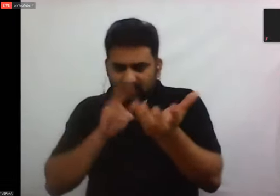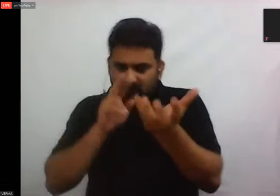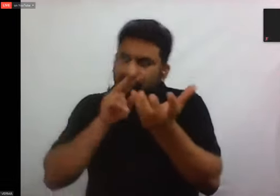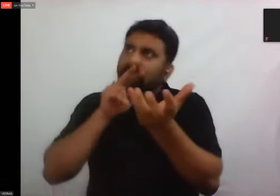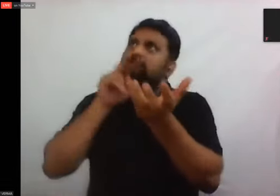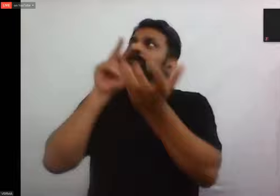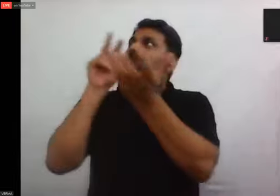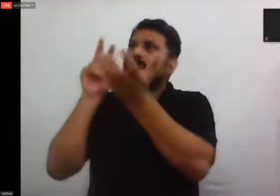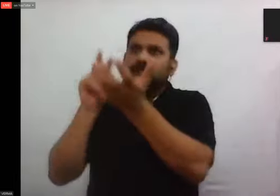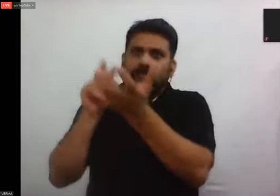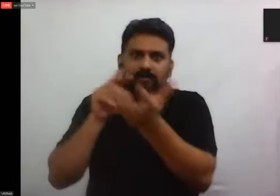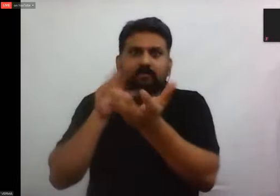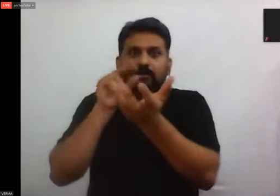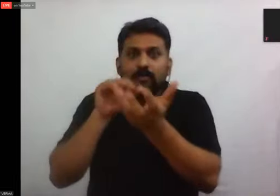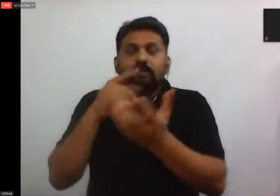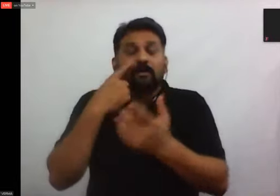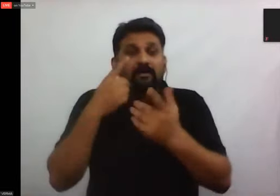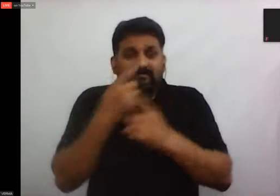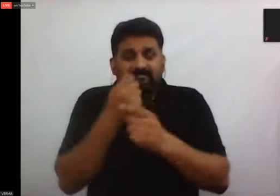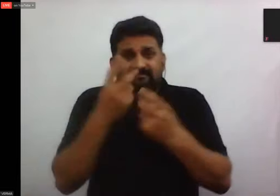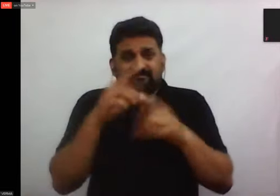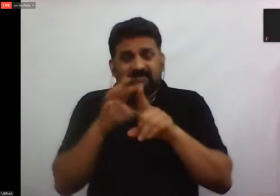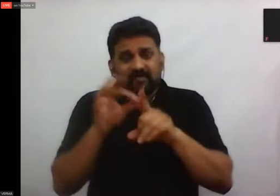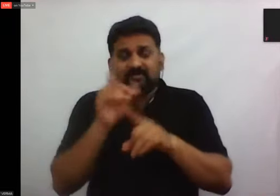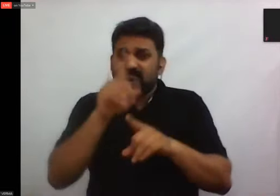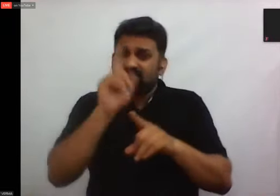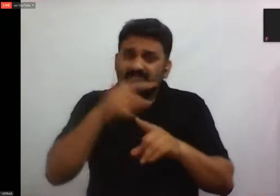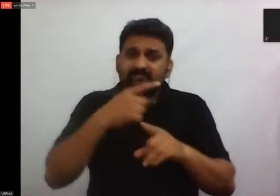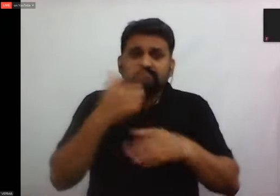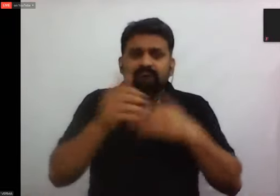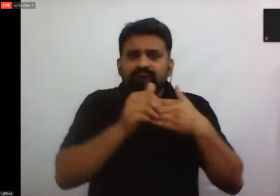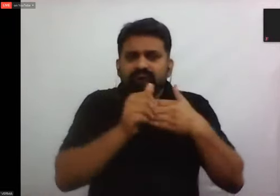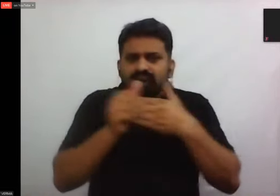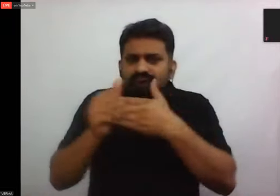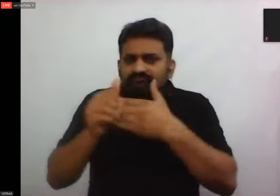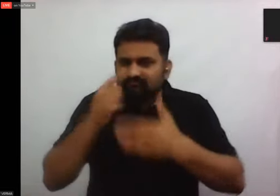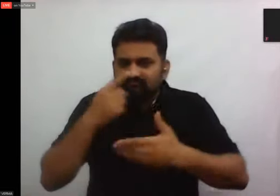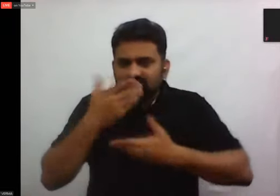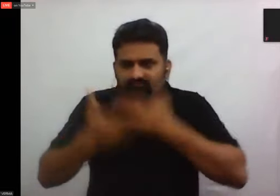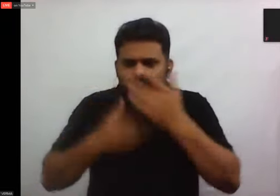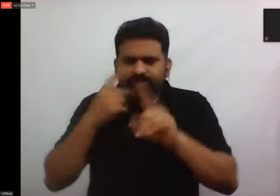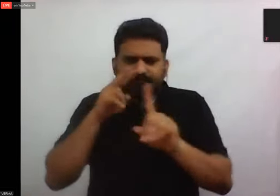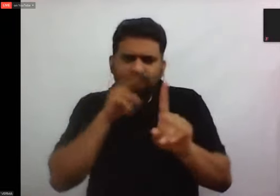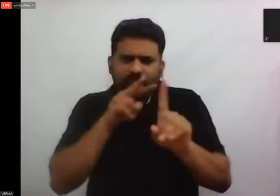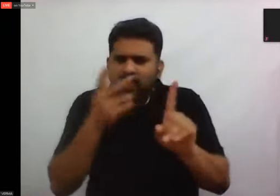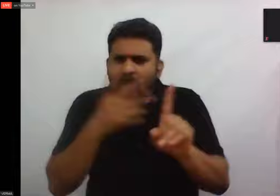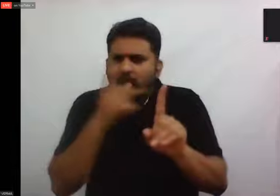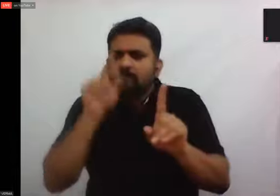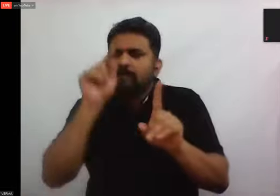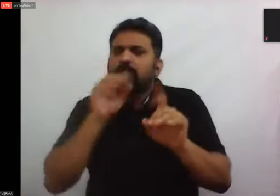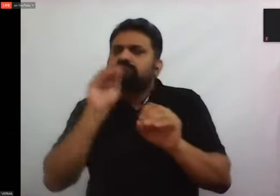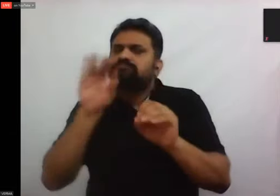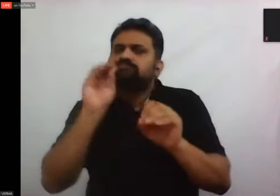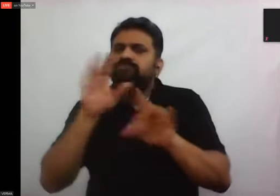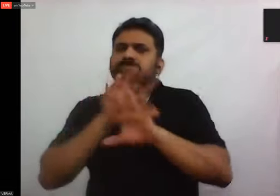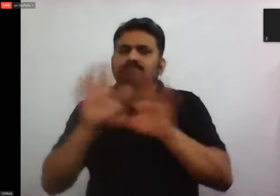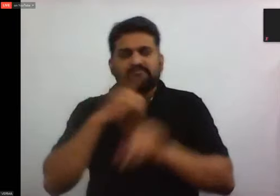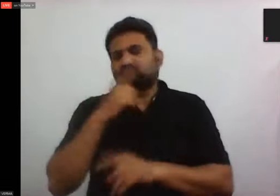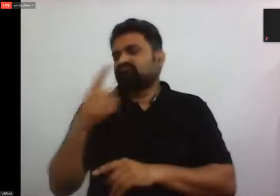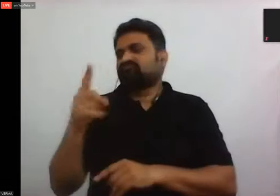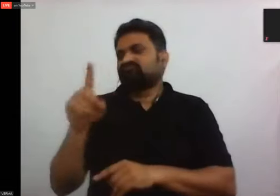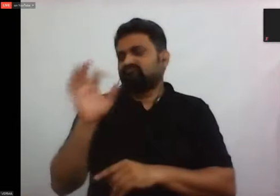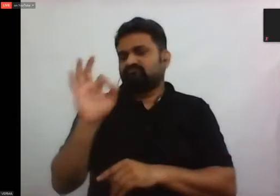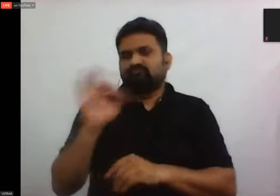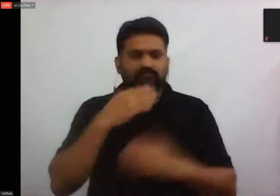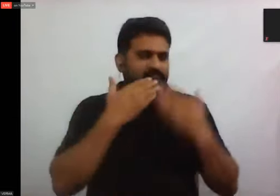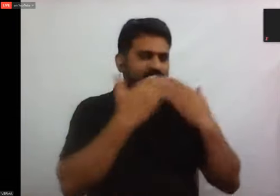कैन कंट्रीब्यूट एंड ऑफ वी ओनली हैव टू गाइड देम व्हाट टू ऑब्जर्व एंड हाउ टू ऑब्जर्व एग्जैक्टली थैंक